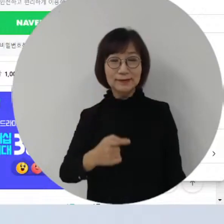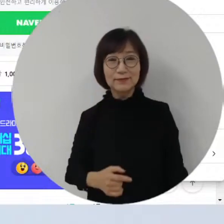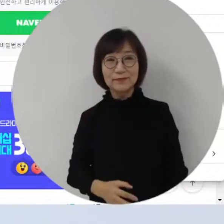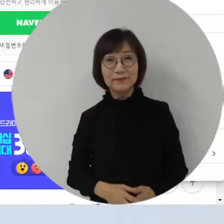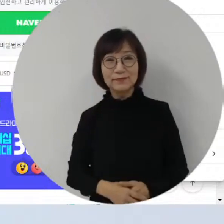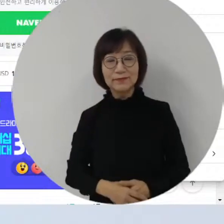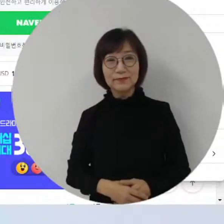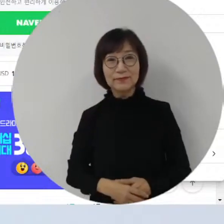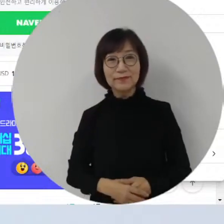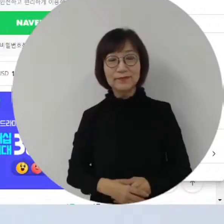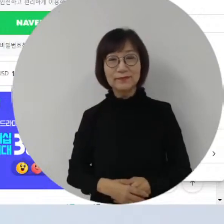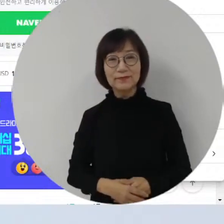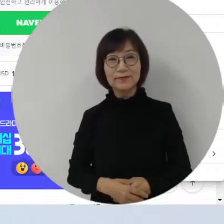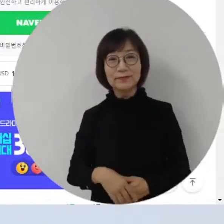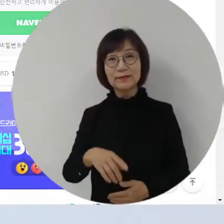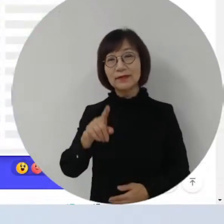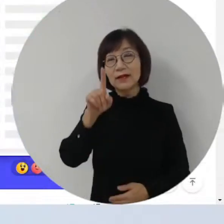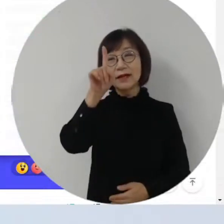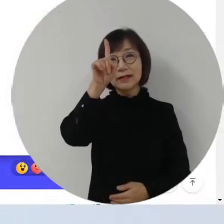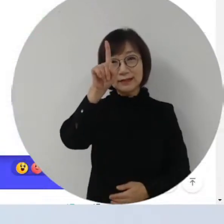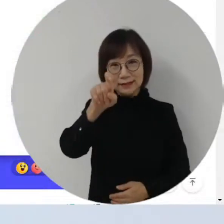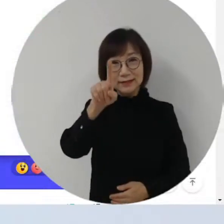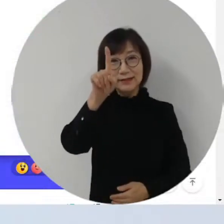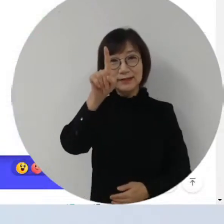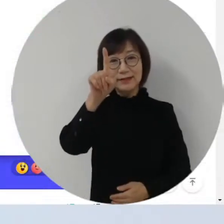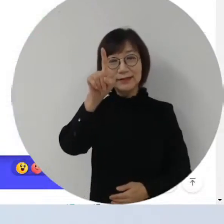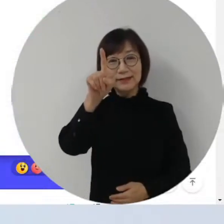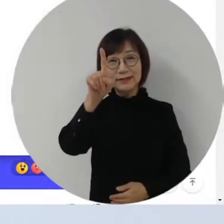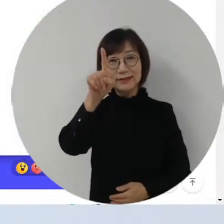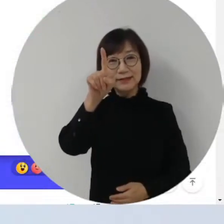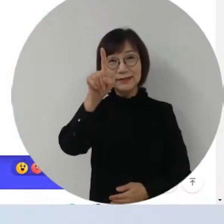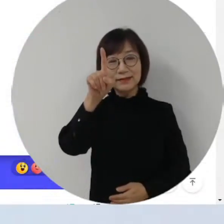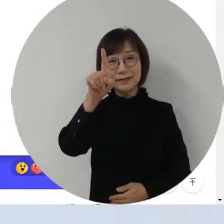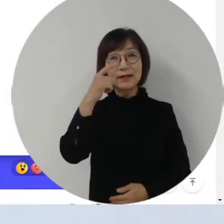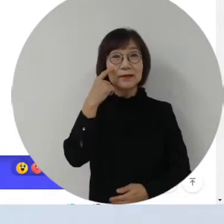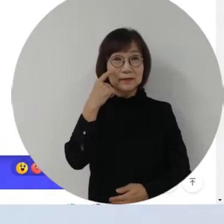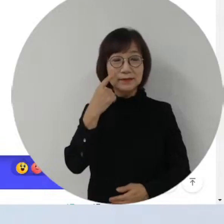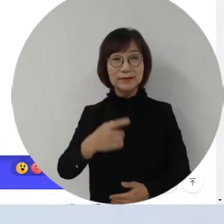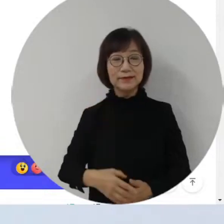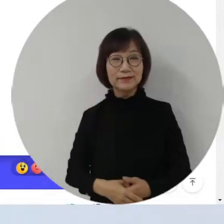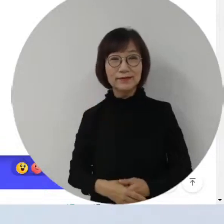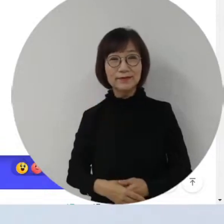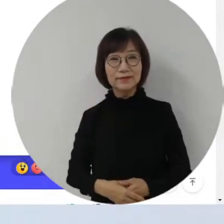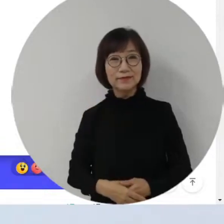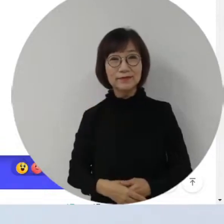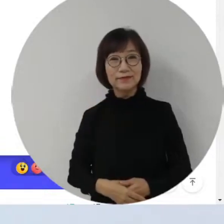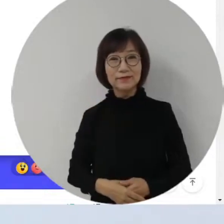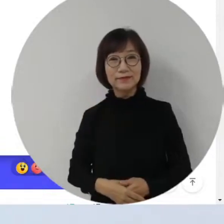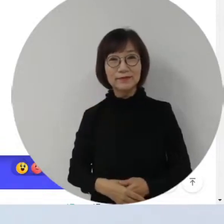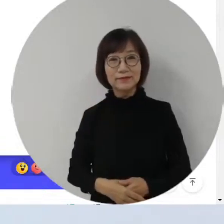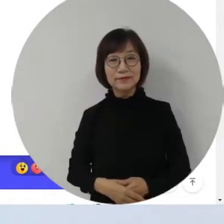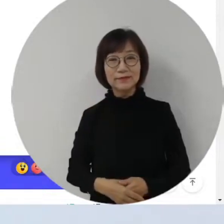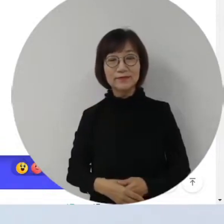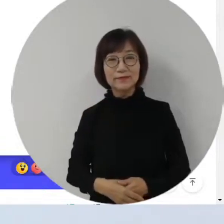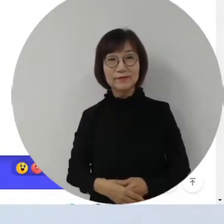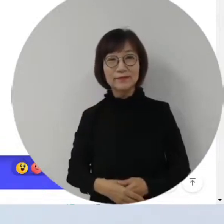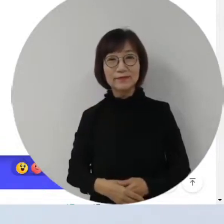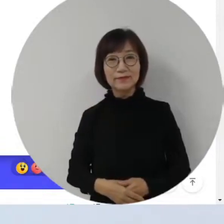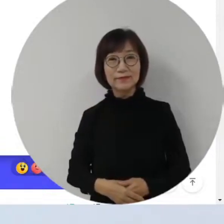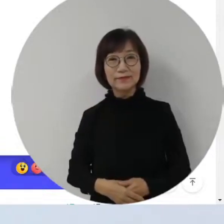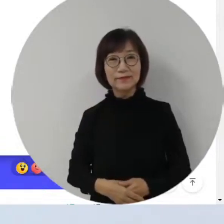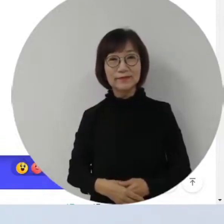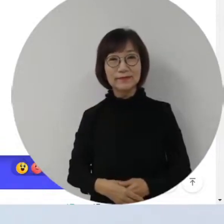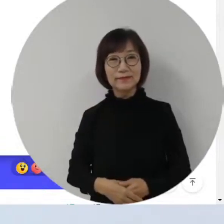지금 저는 엣지 브라우저로 오늘 사용을 안 했어요. 그래서 이렇게 검색 기록이 네이버밖에 하나 안 나와